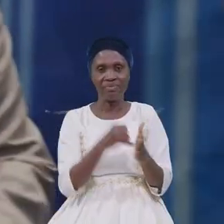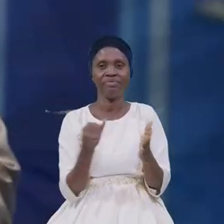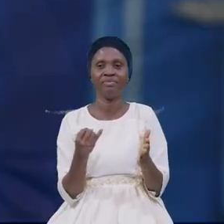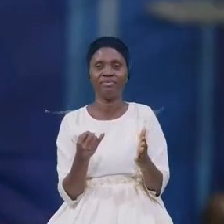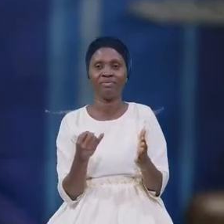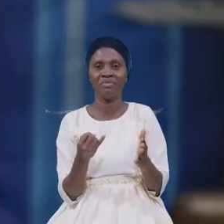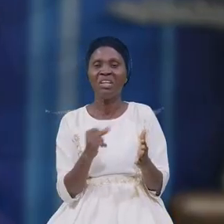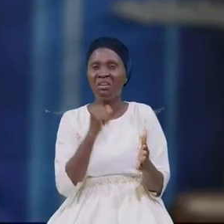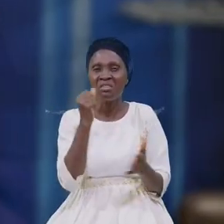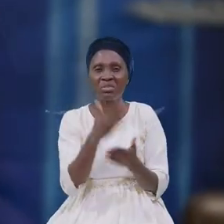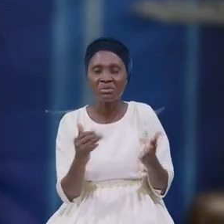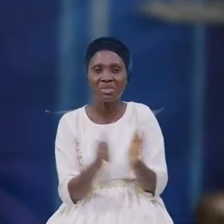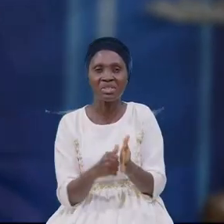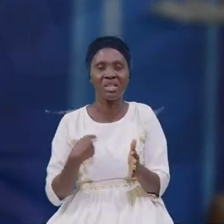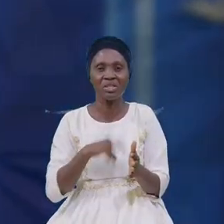chose,